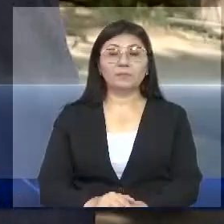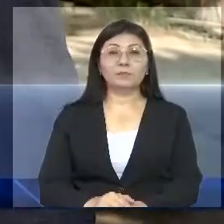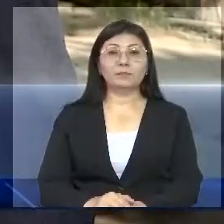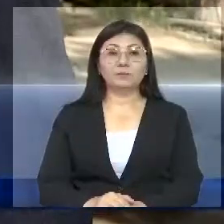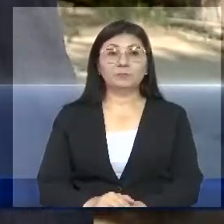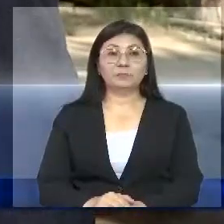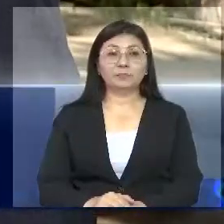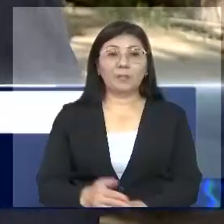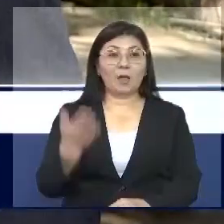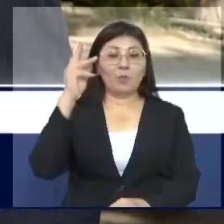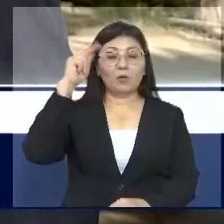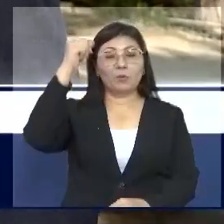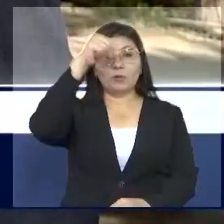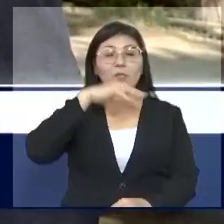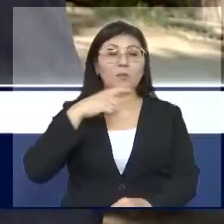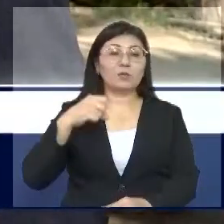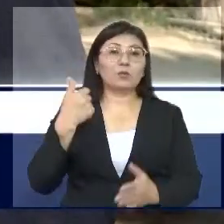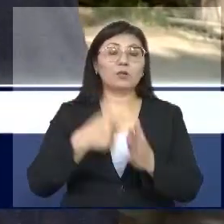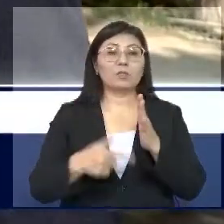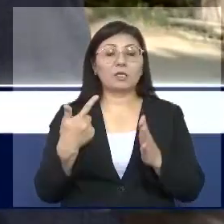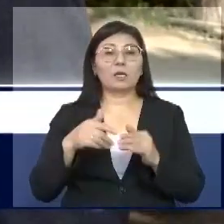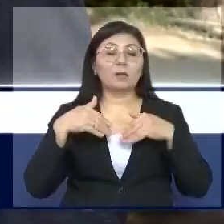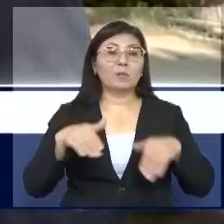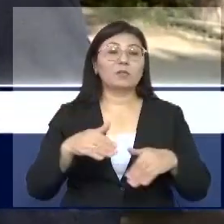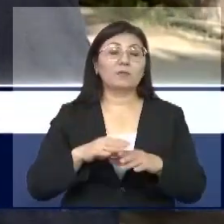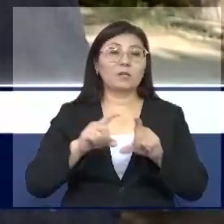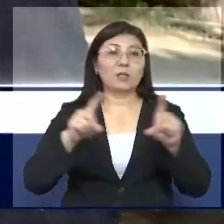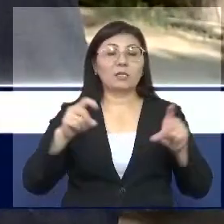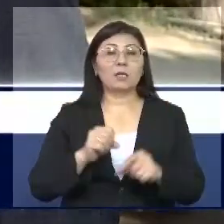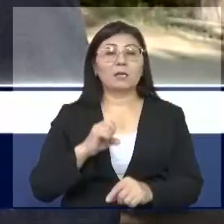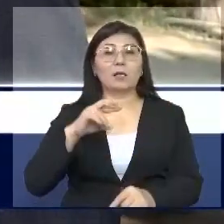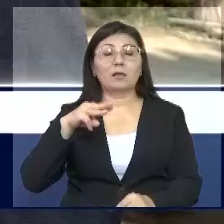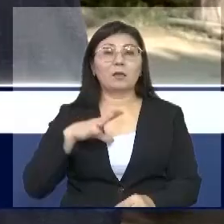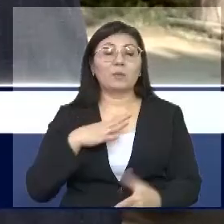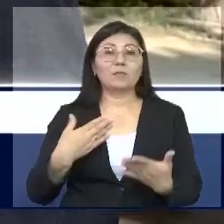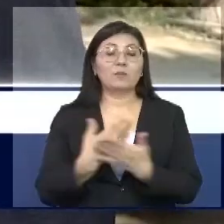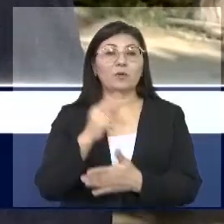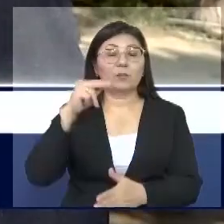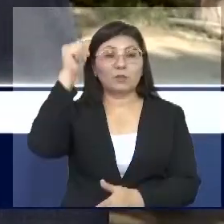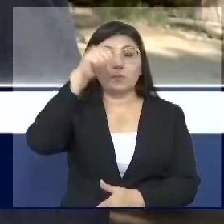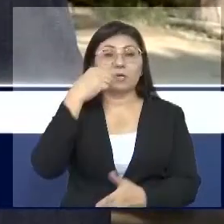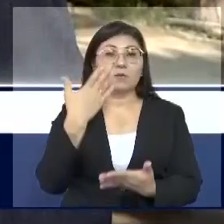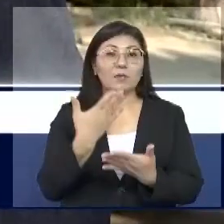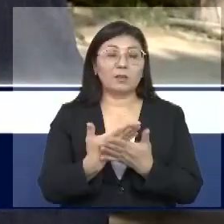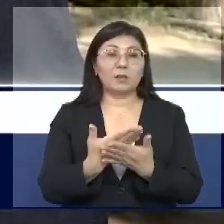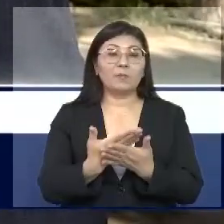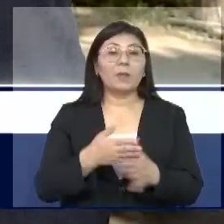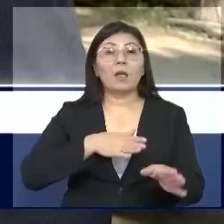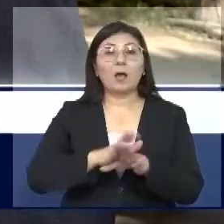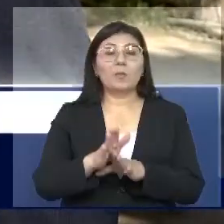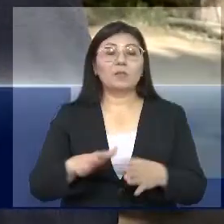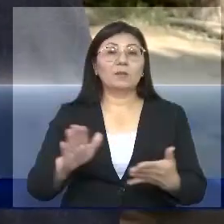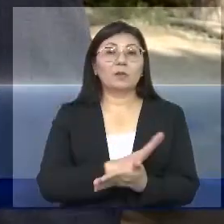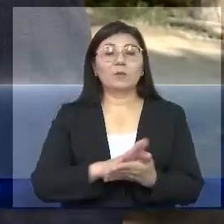школьников прочем году 161 выпускник наших школ сдавал ЕНТ в новом учебном году ребята из начальных классов обеспечены